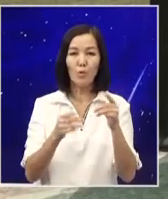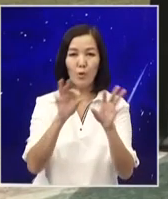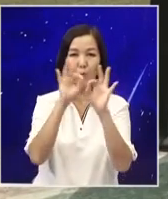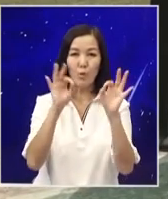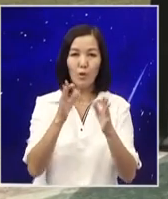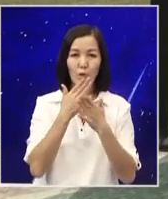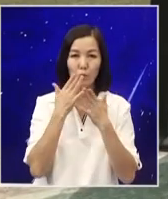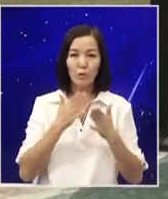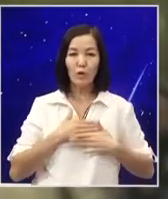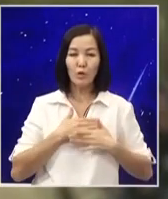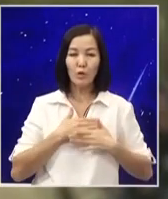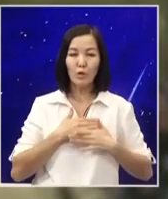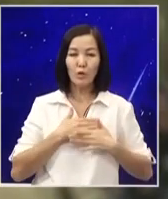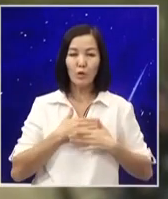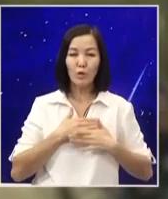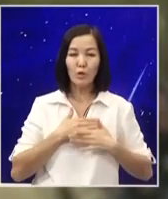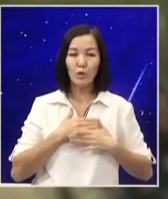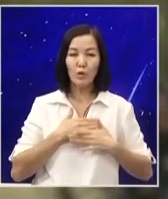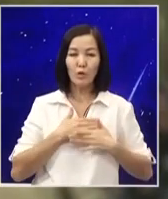Ялыға өмекілдері қатысты.